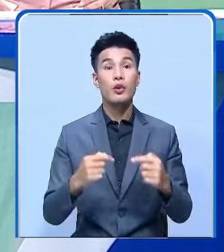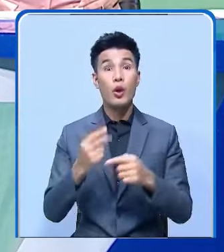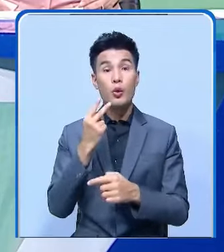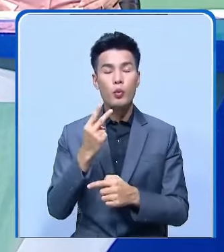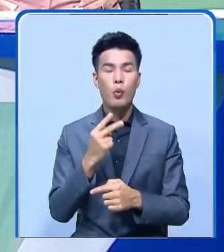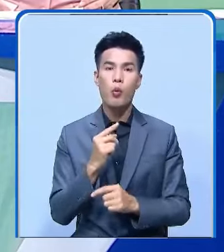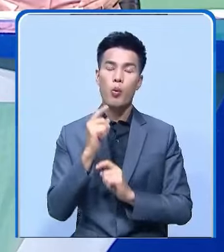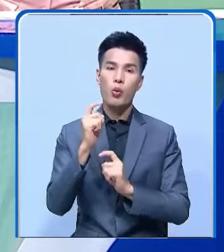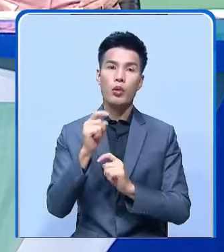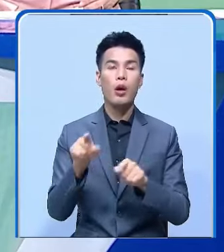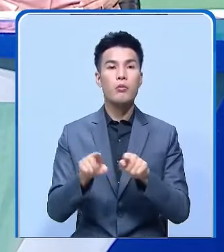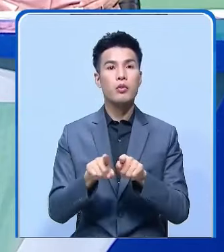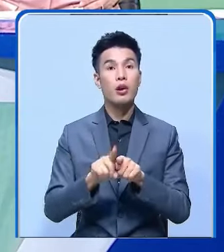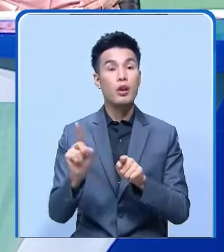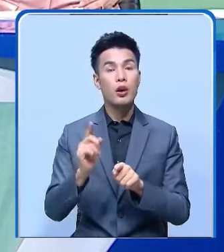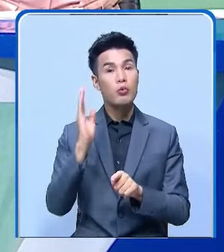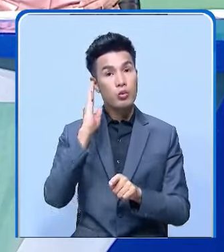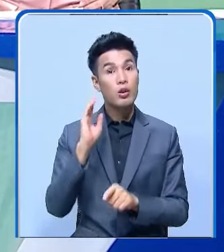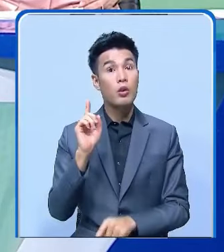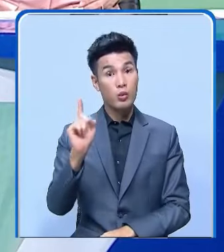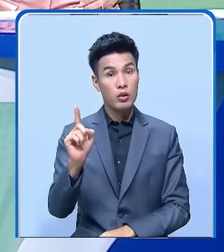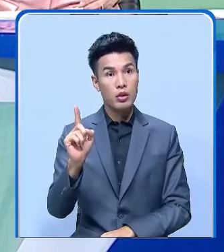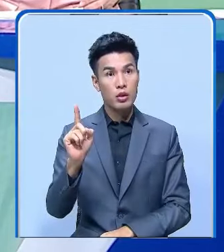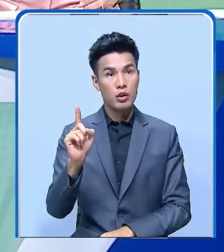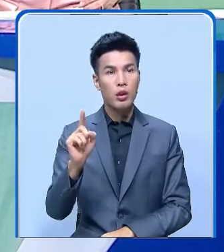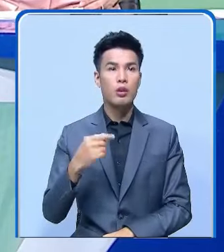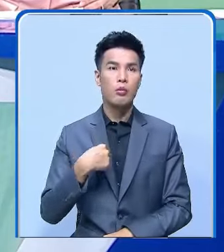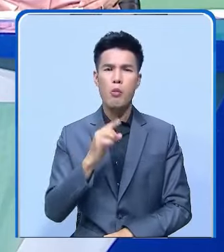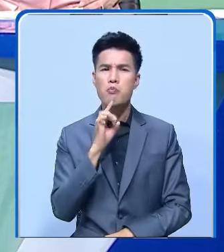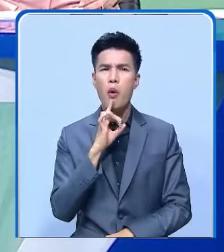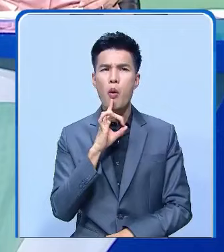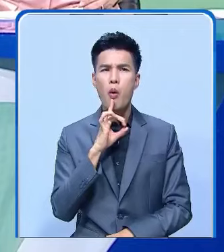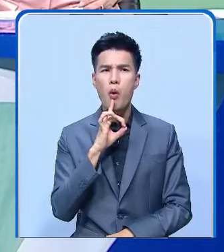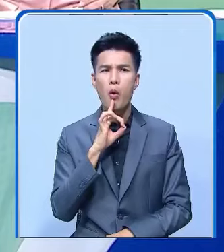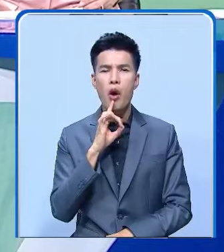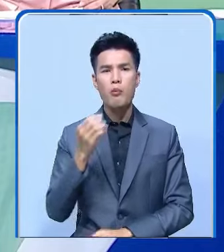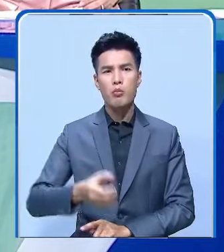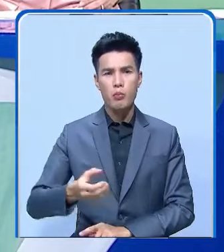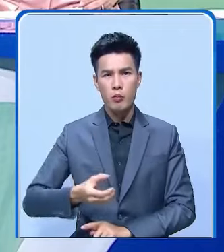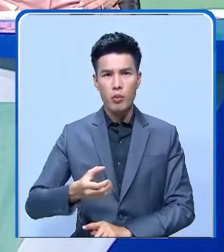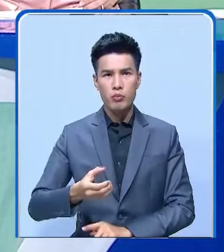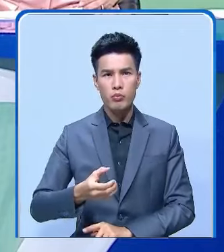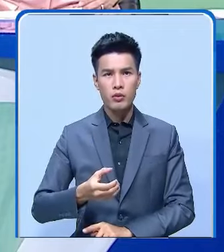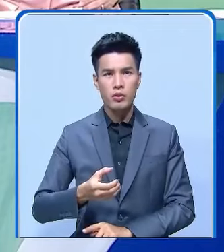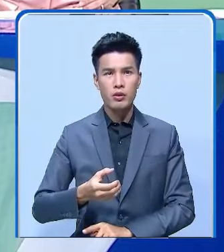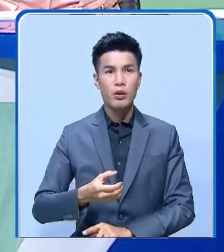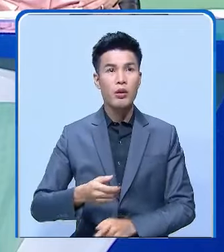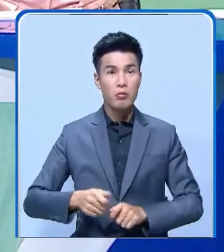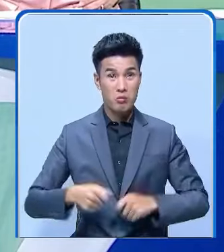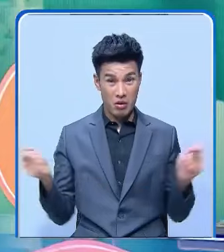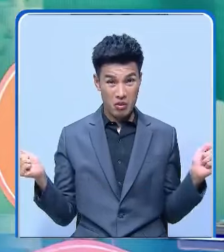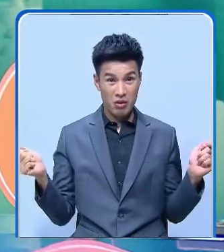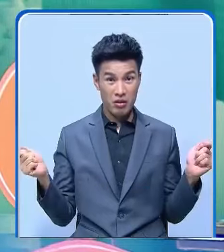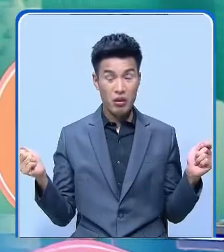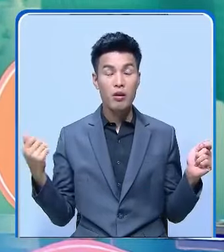น่ากลัวเหมือนกันนะคะมีชายคนหนึ่งเขาไปโชว์ทำอนาจารต่อหน้านักเรียนหญิง เรียกว่าโชว์เลยนะเปิดโชว์นะ ใช่